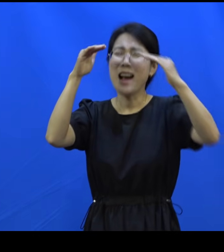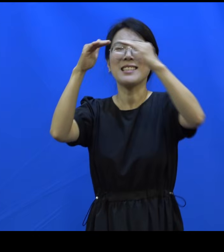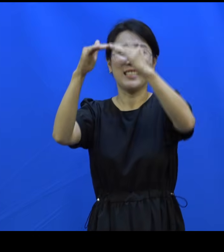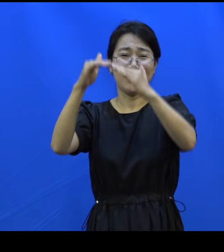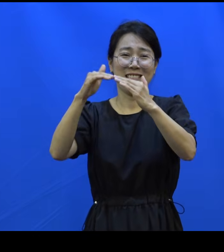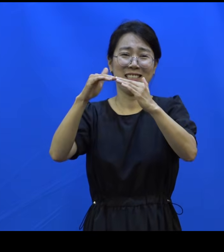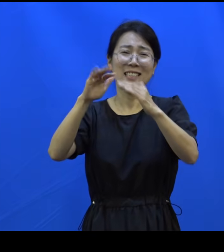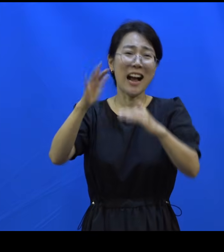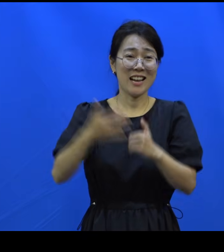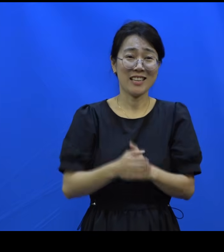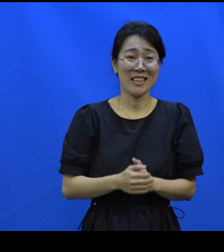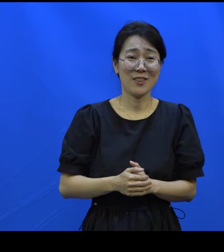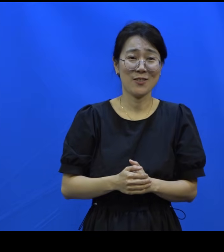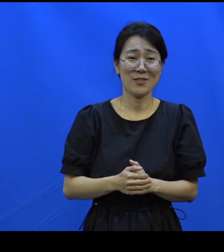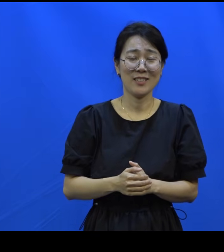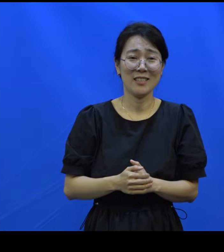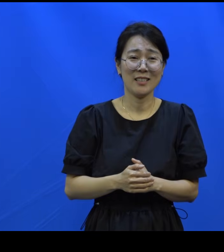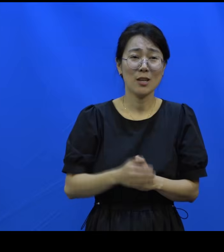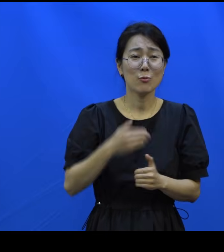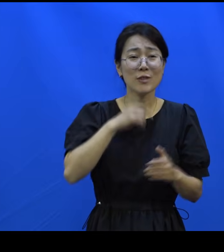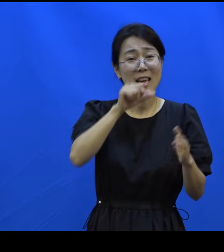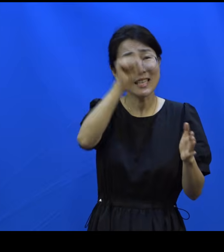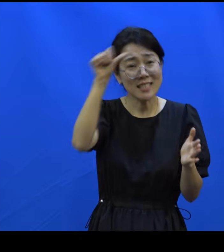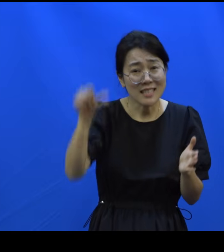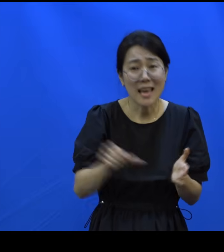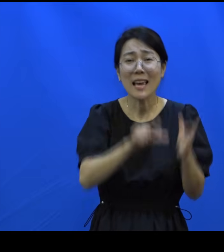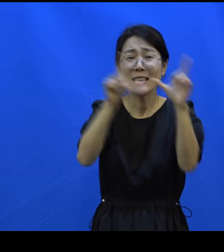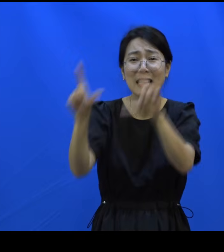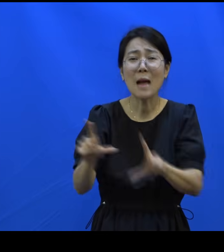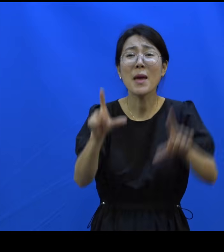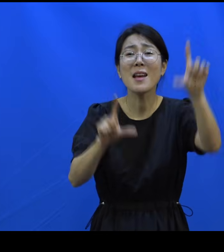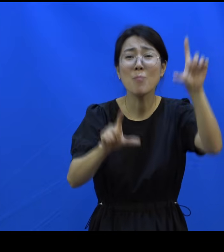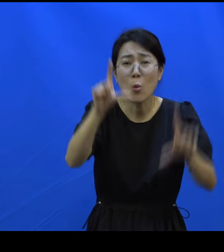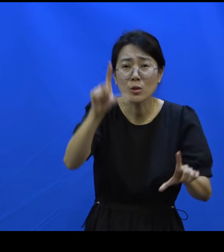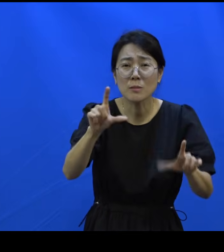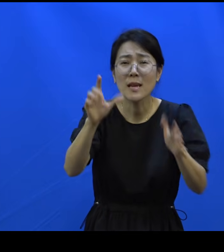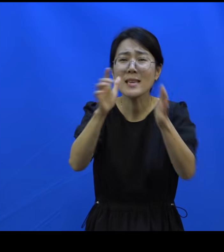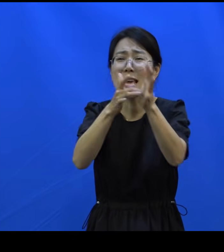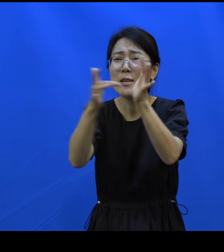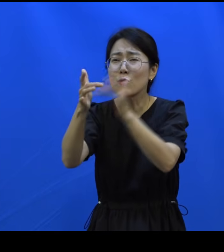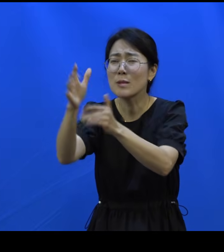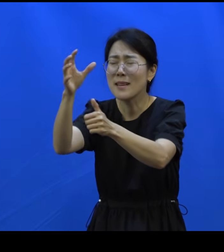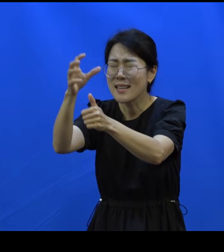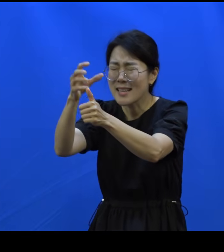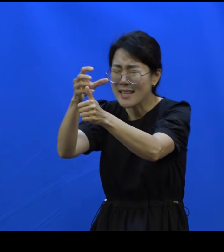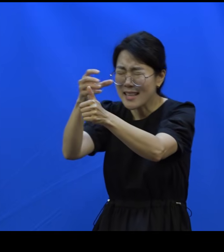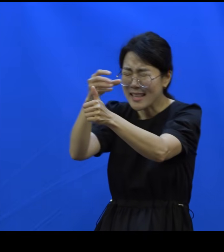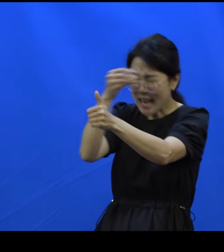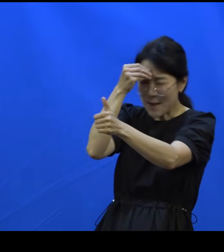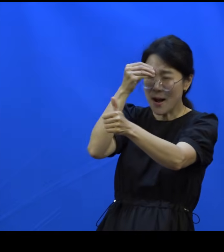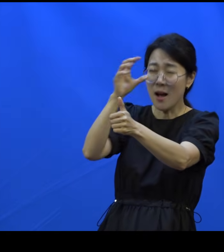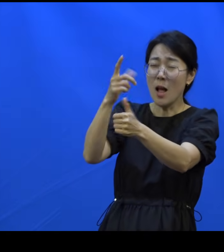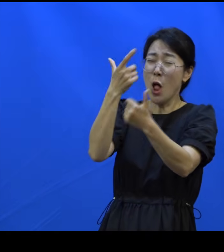사랑하라고, 그게 우리의 삶의 태도여야 된다는 것을 가르쳐 주는 거죠. 주라는 거예요.